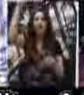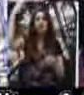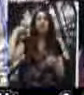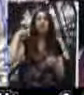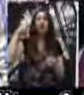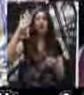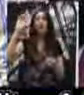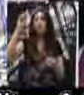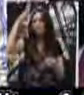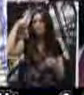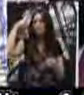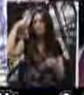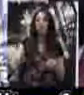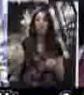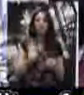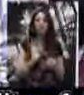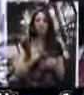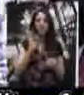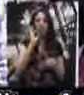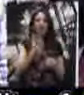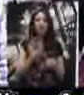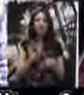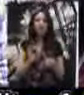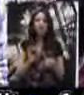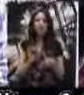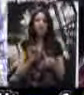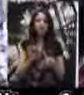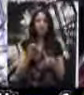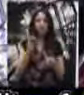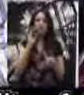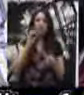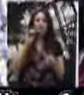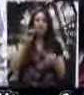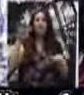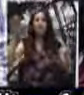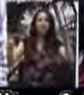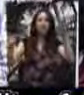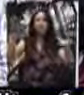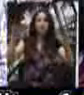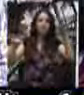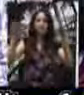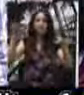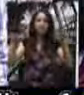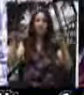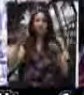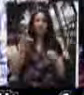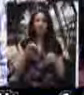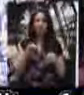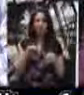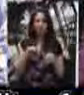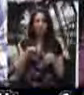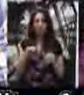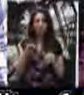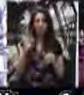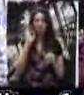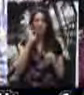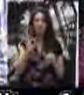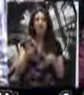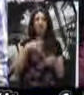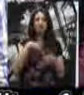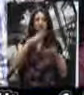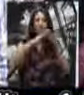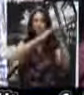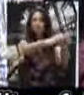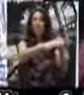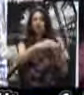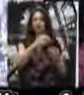جدا عند ربنا، وأيضا هو ده اللي بيخلق حالة التكافل الاجتماعي في المجتمع. إن إحنا فك رقبة، إن